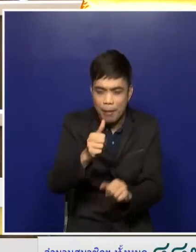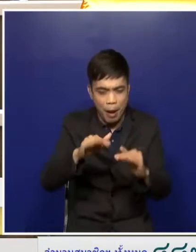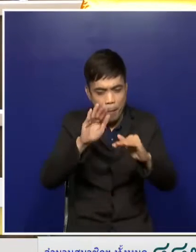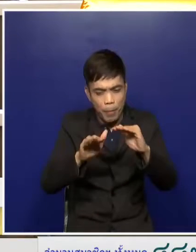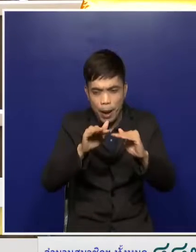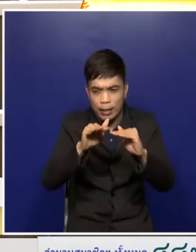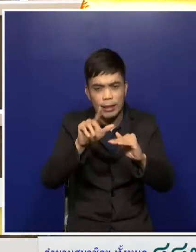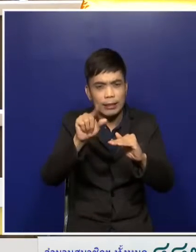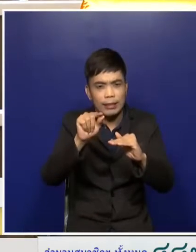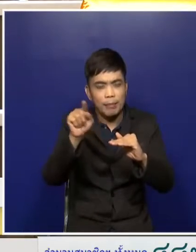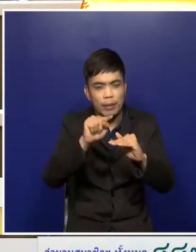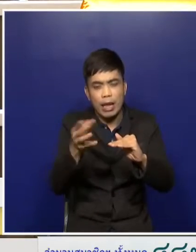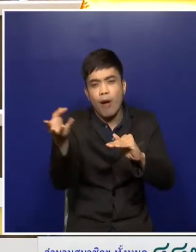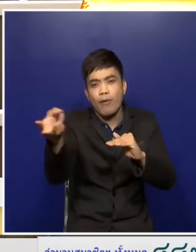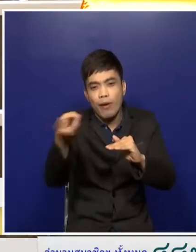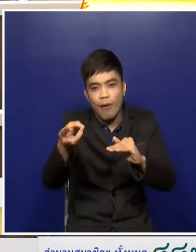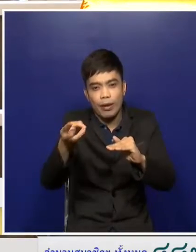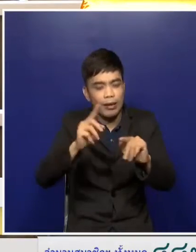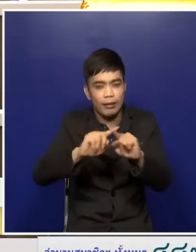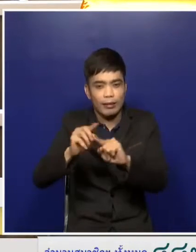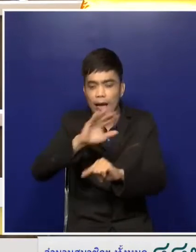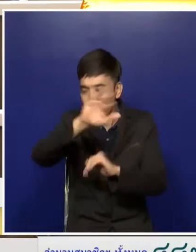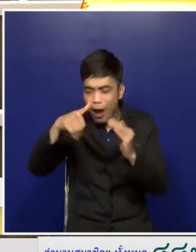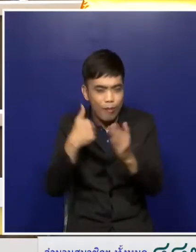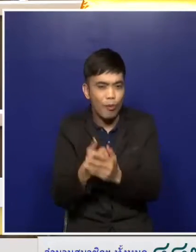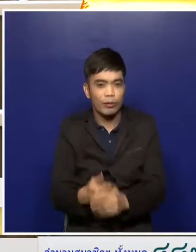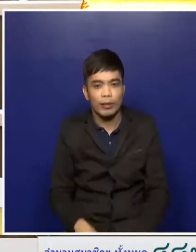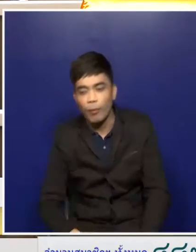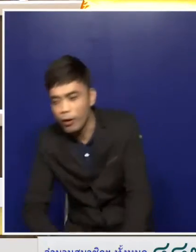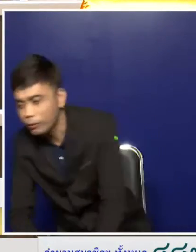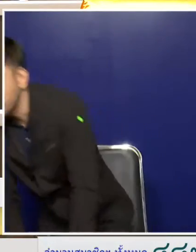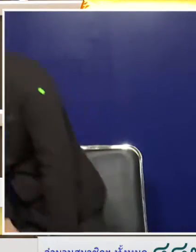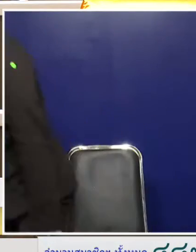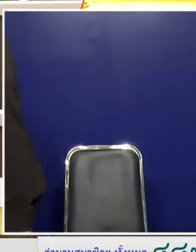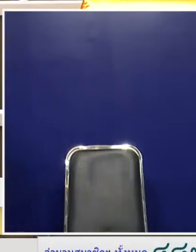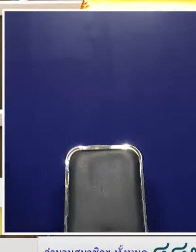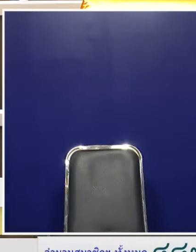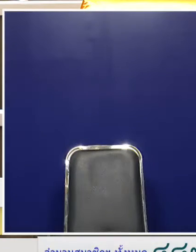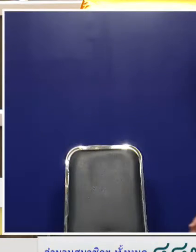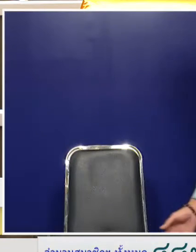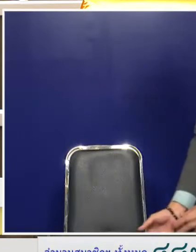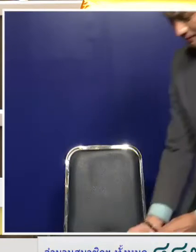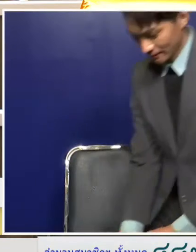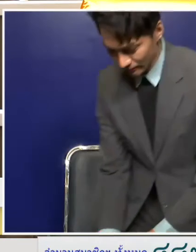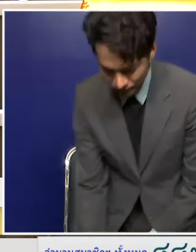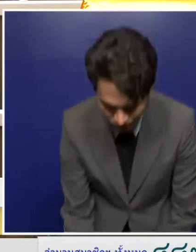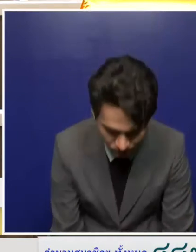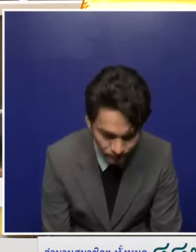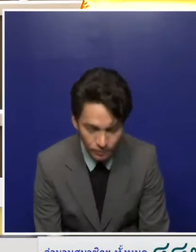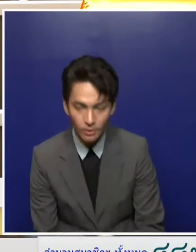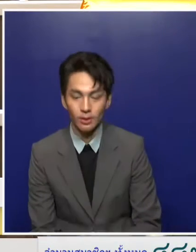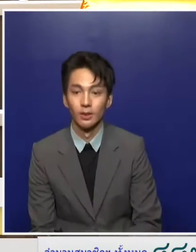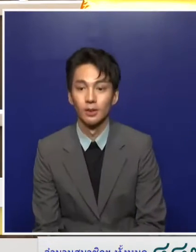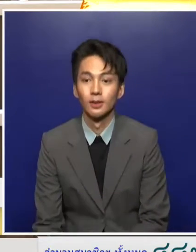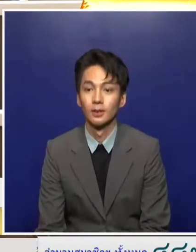20เปอร์เซ็นต์ของปริมาณน้ำถ้าเขาดูน้ำยมทั้งปีซึ่งทุกน้ำยมเป็น 19:00นอ่ะอยู่ในภาคเหนือที่ยังไม่มีแหล่งกัก